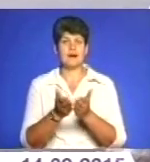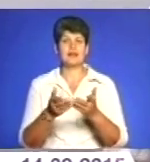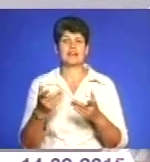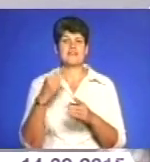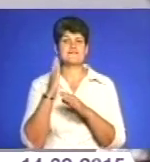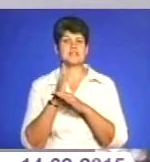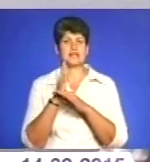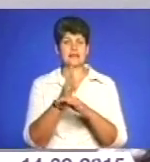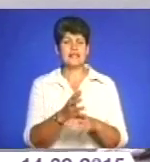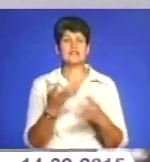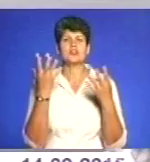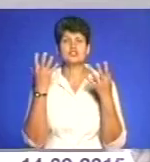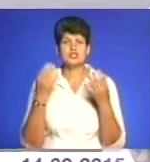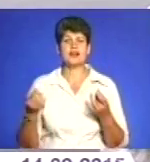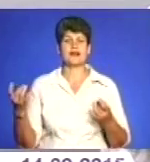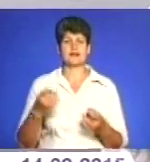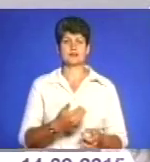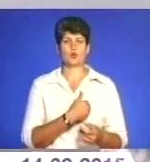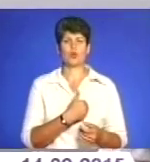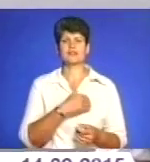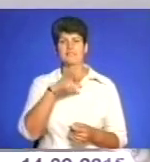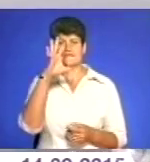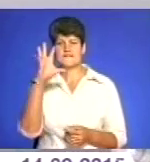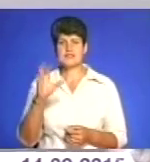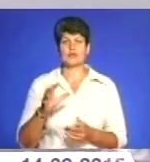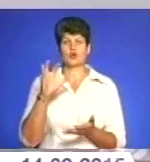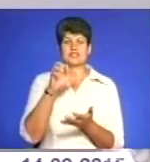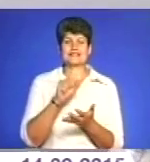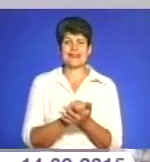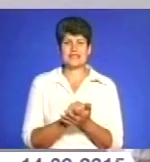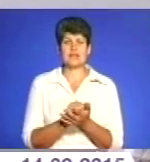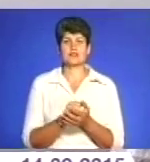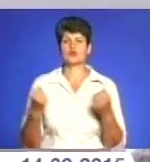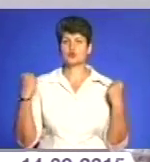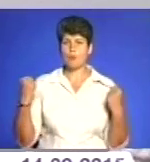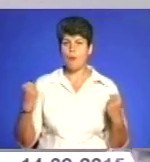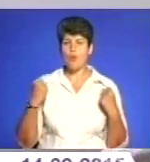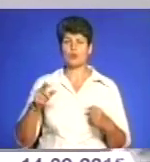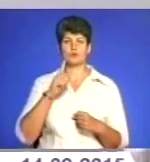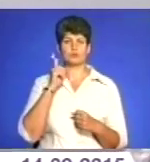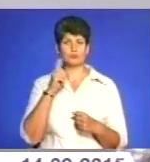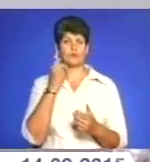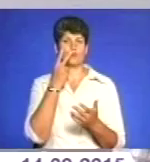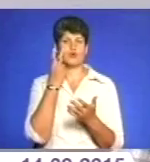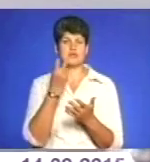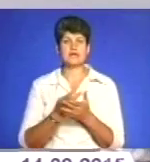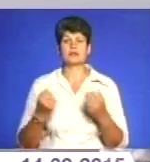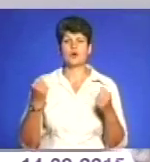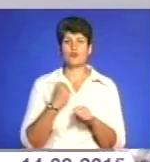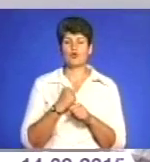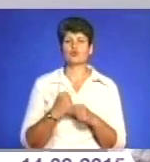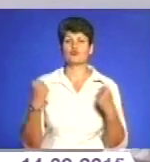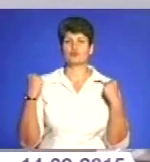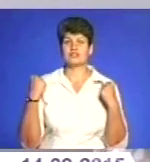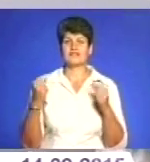вітрильники. Ще раз заохотити всіх до занять спортом, особливо це молодь, показати роботу спортивних шкіл, наскільки